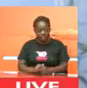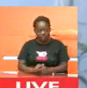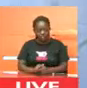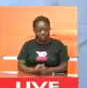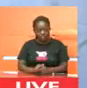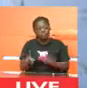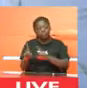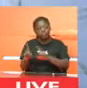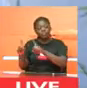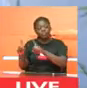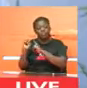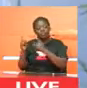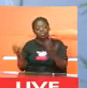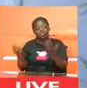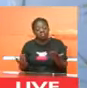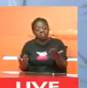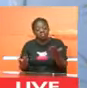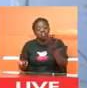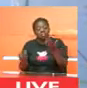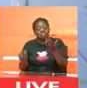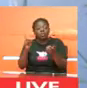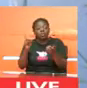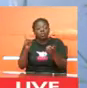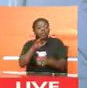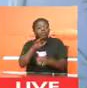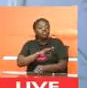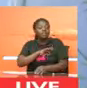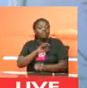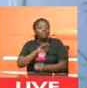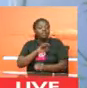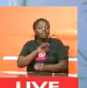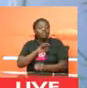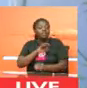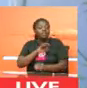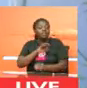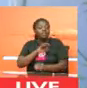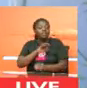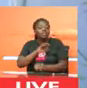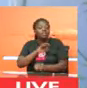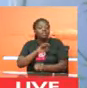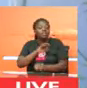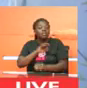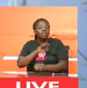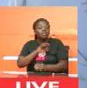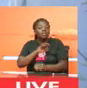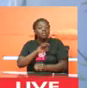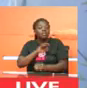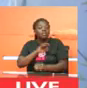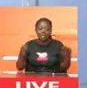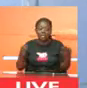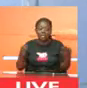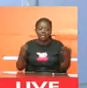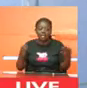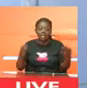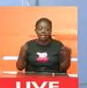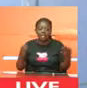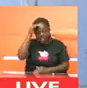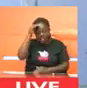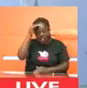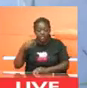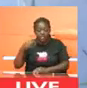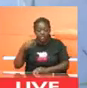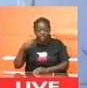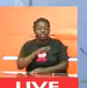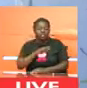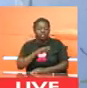Kati balingo baba tafuna misala. Bakumadende bajira banji abapolisi abamaji